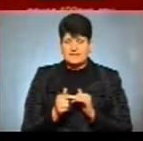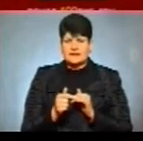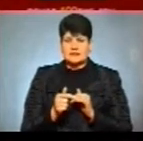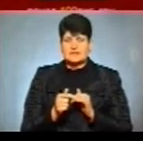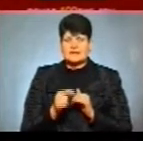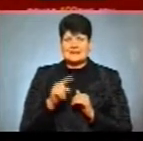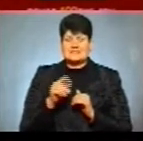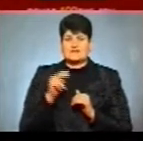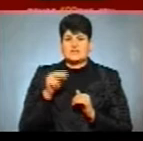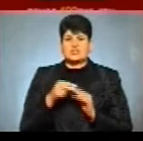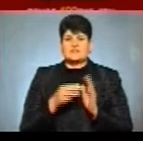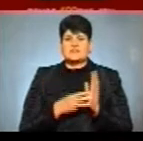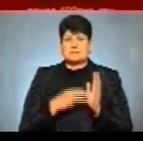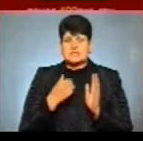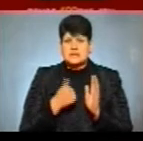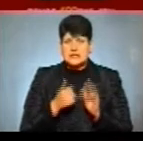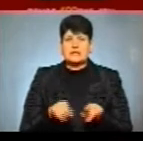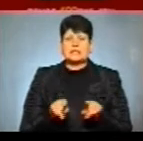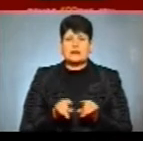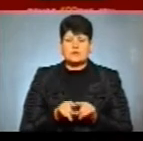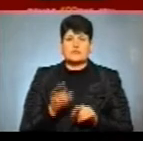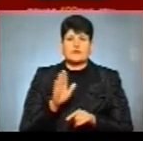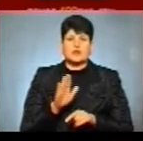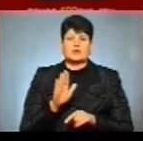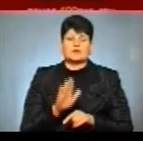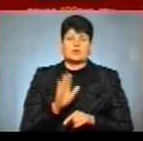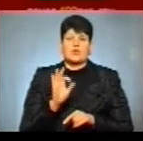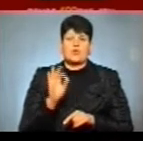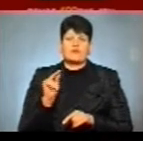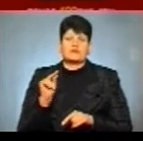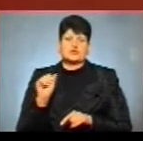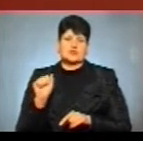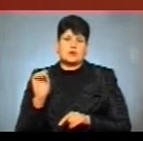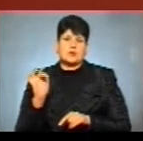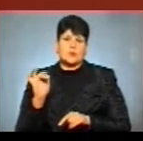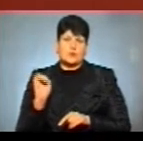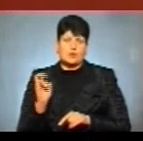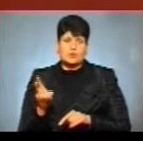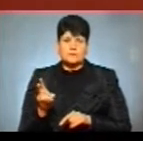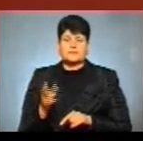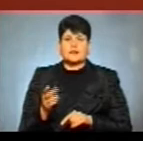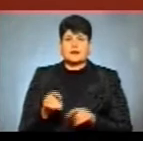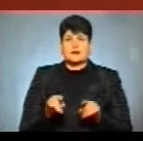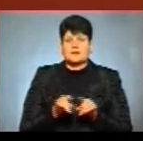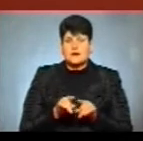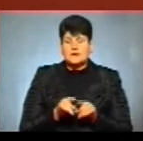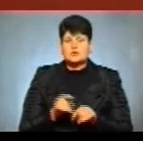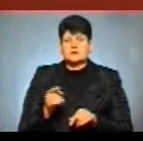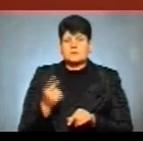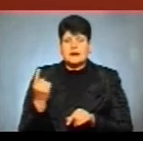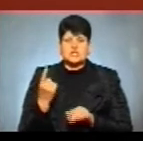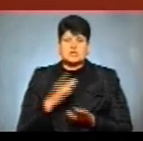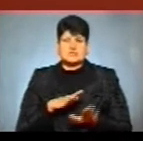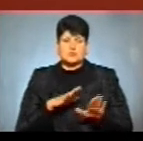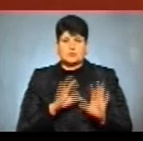за 2018 рік. Також Віктор Овчарук є в топ-десятці. Ну і, власне, також перший